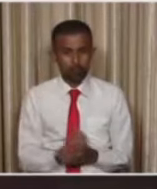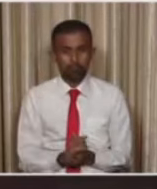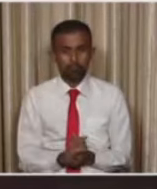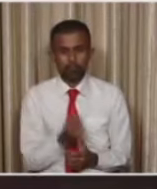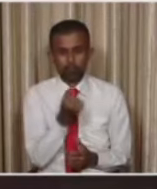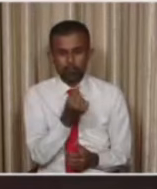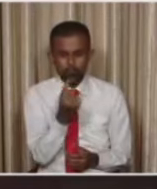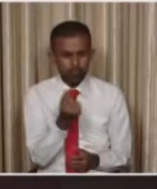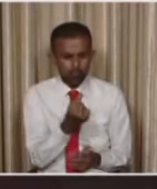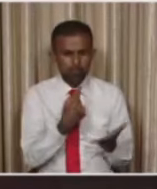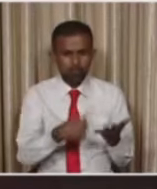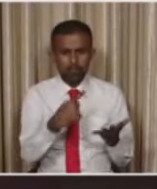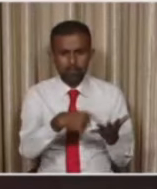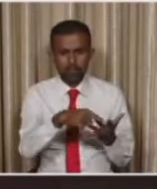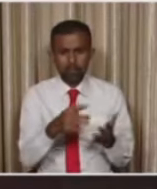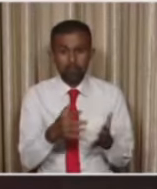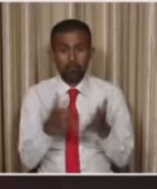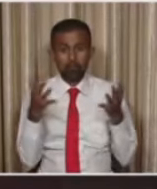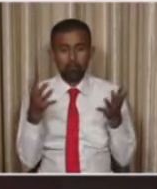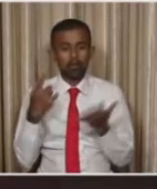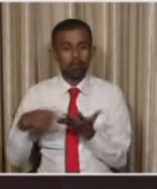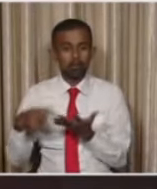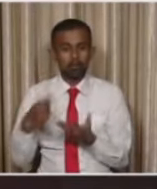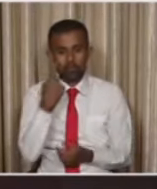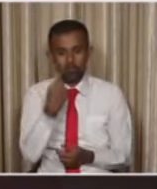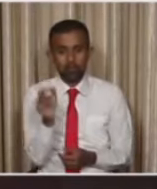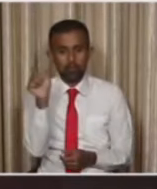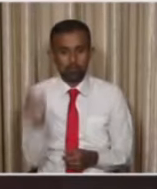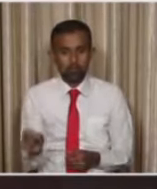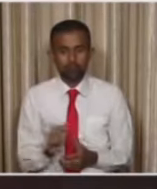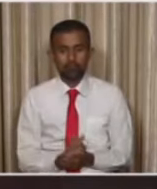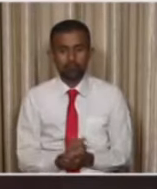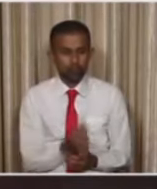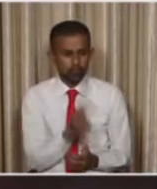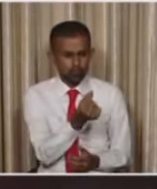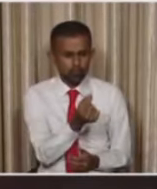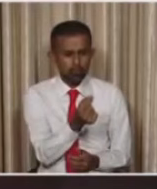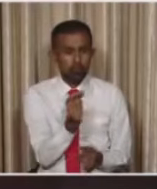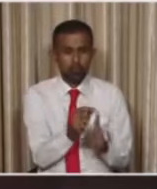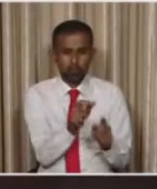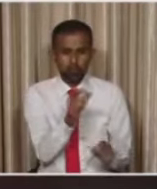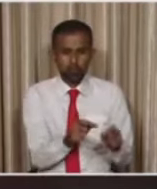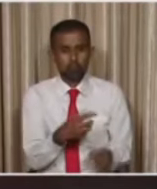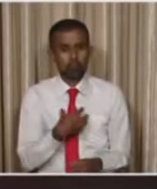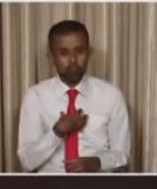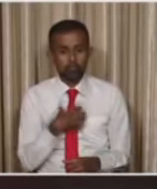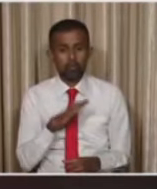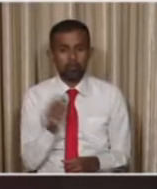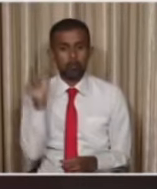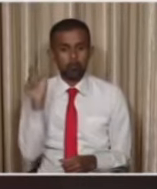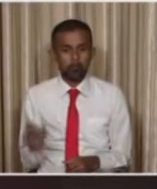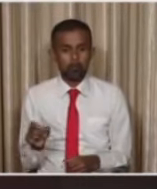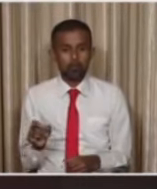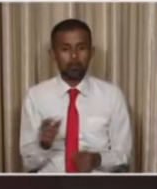පුංචි පුංචි ජේතුළ මහා මහිම දකින මිනිසා. පුංචි මිනිස්සුන් ගැන කැක් කුමක් තියෙන මිනිසා.